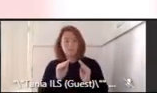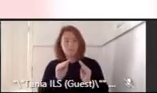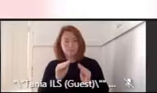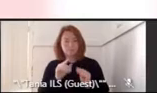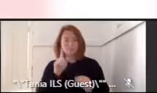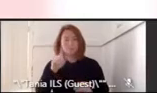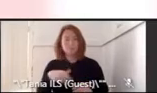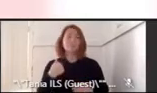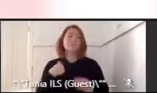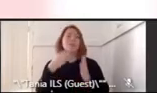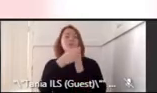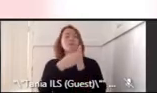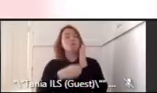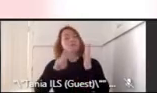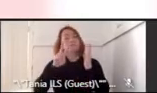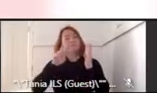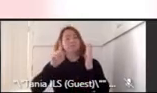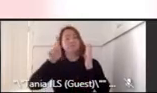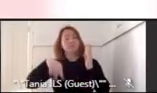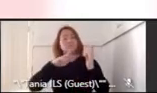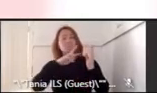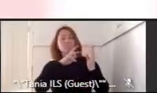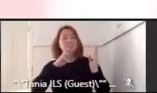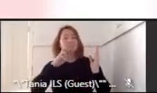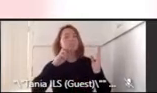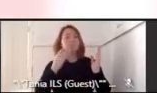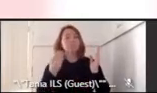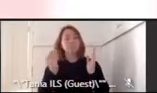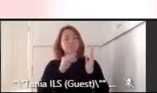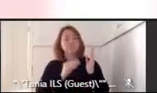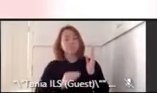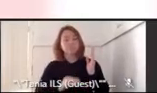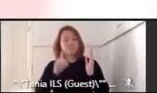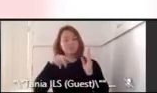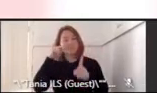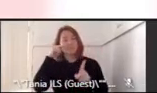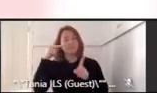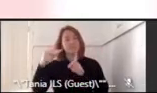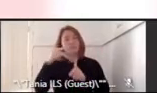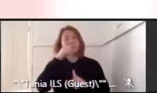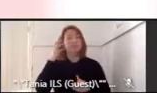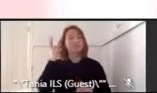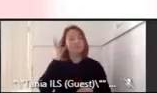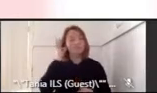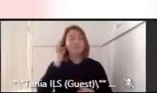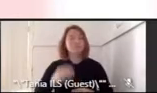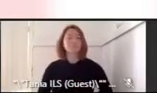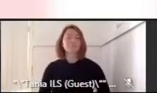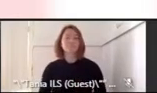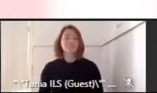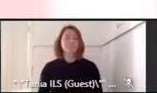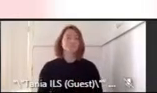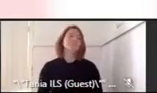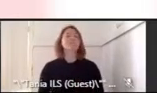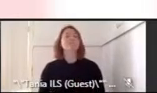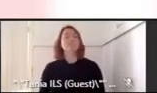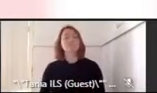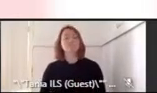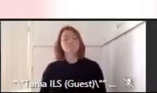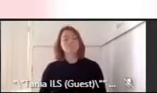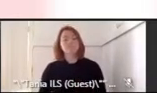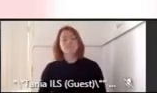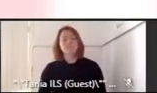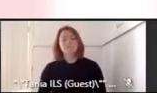més ric amb aquesta perspectiva de gènere, però també interseccional. Veiem també